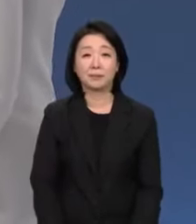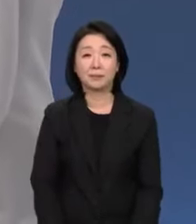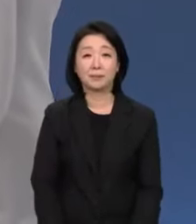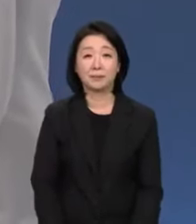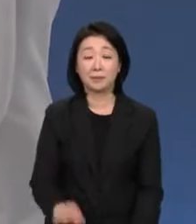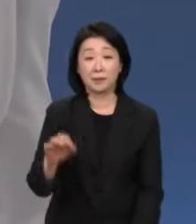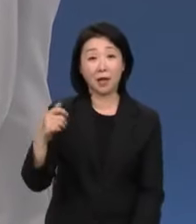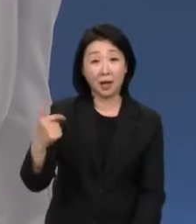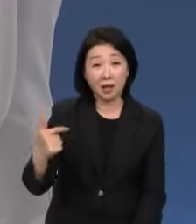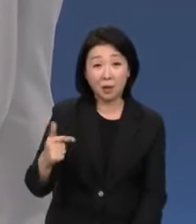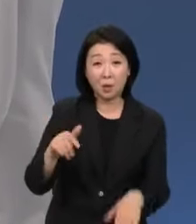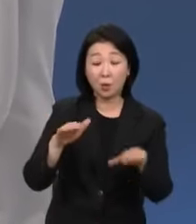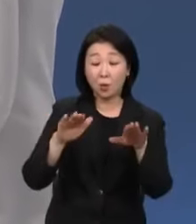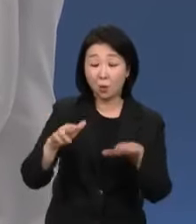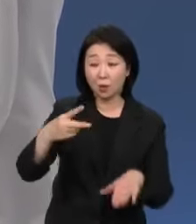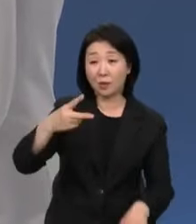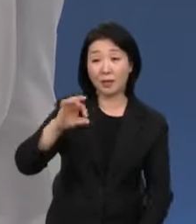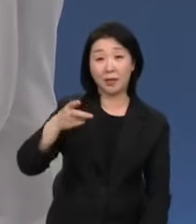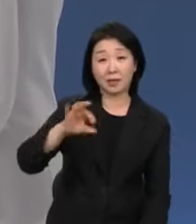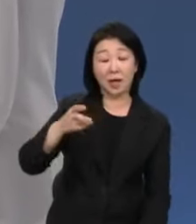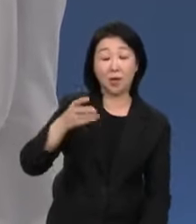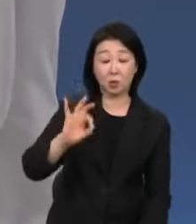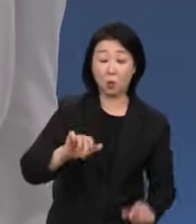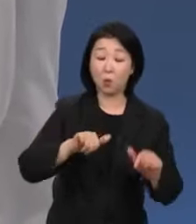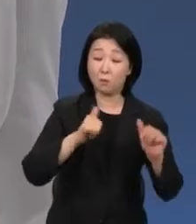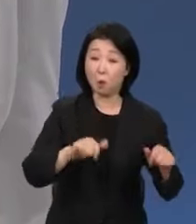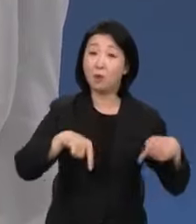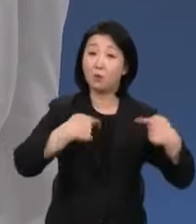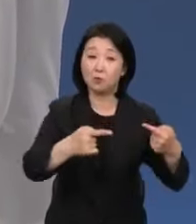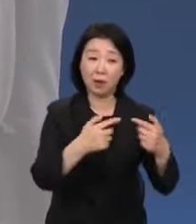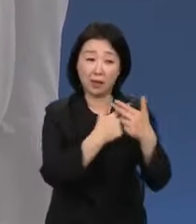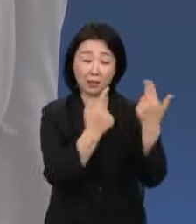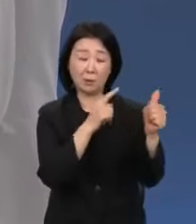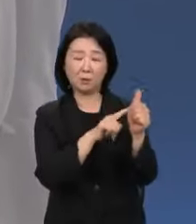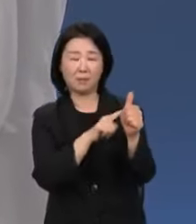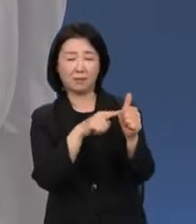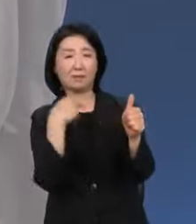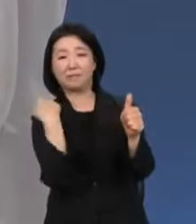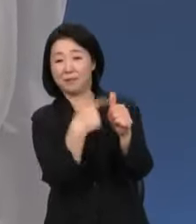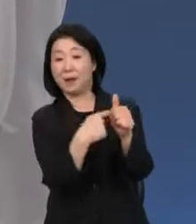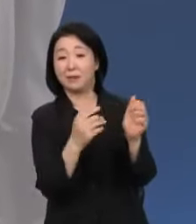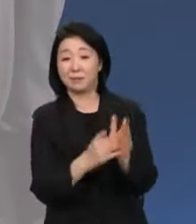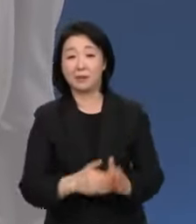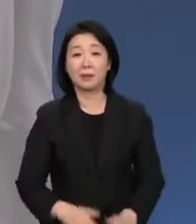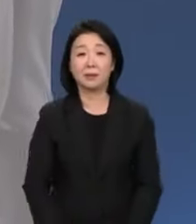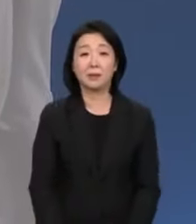네, 한 위원장 오늘 대장동 재판에 출석한 이재명 대표를 향해서도 날을 세웠다고요?